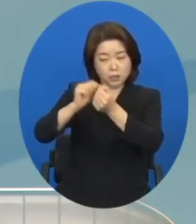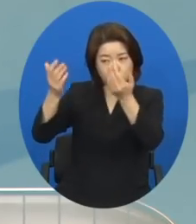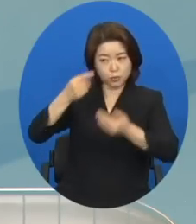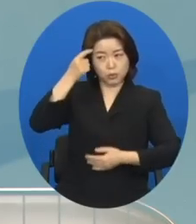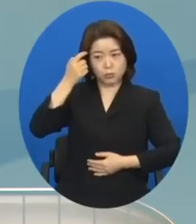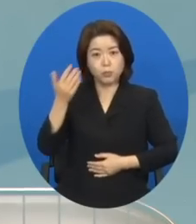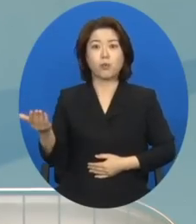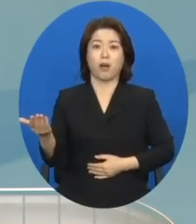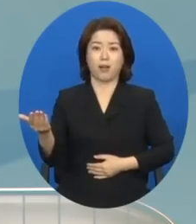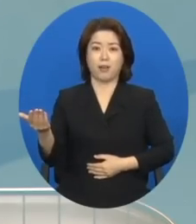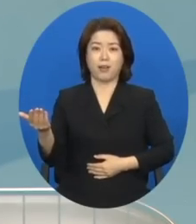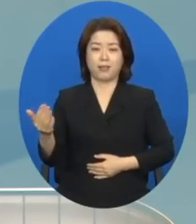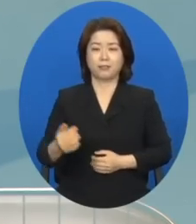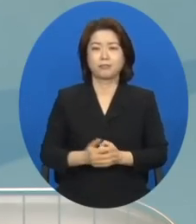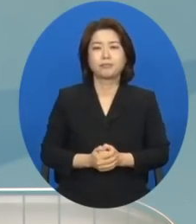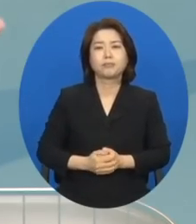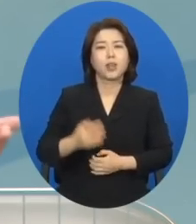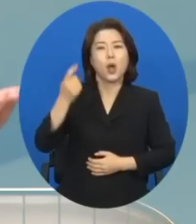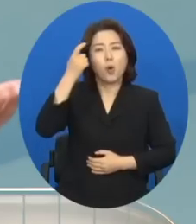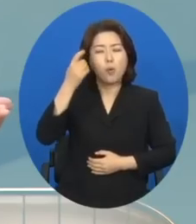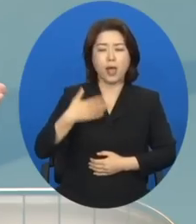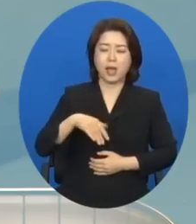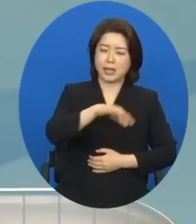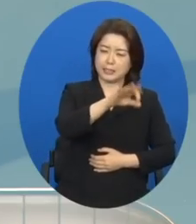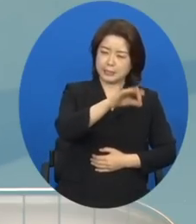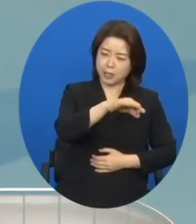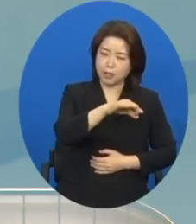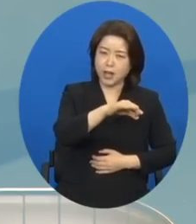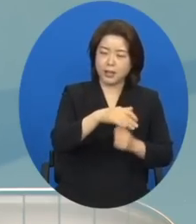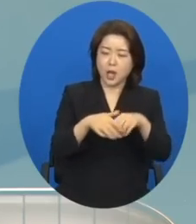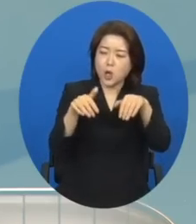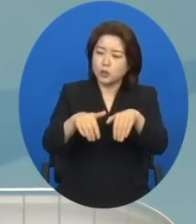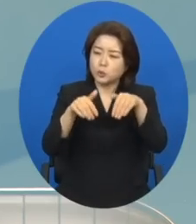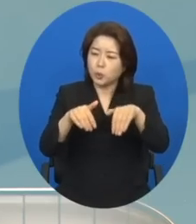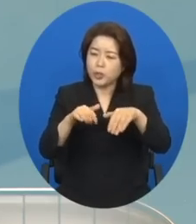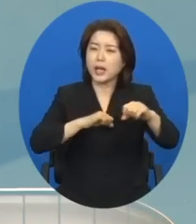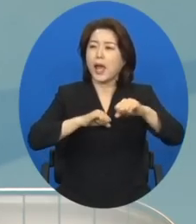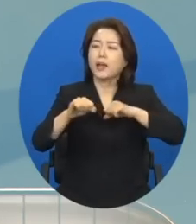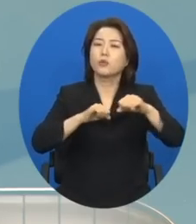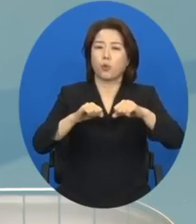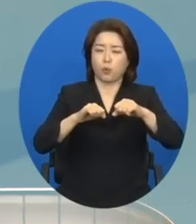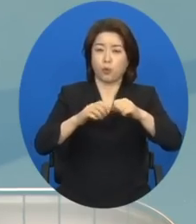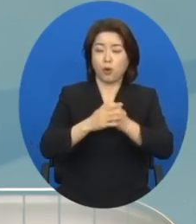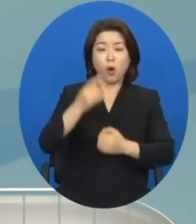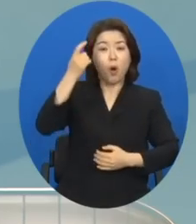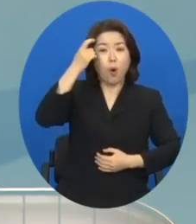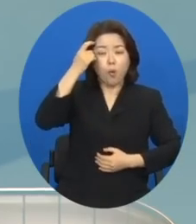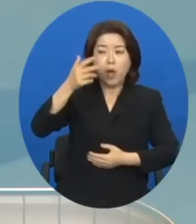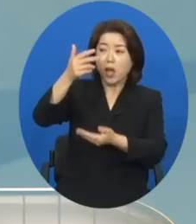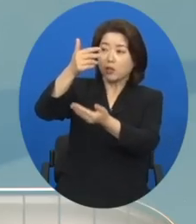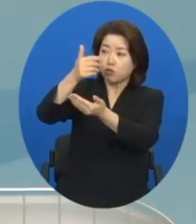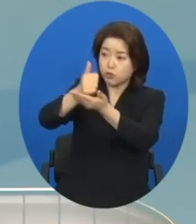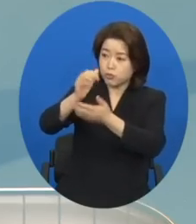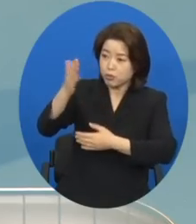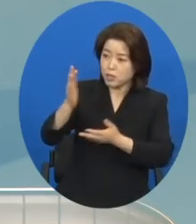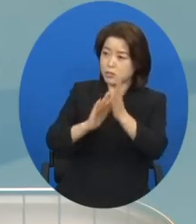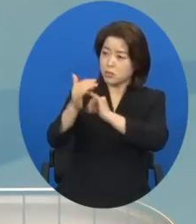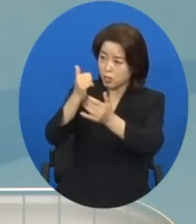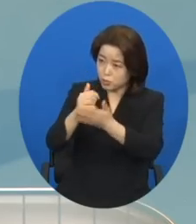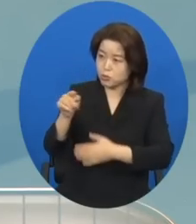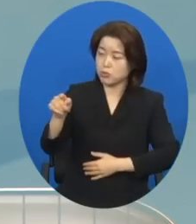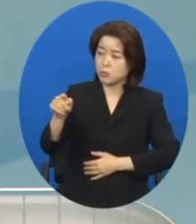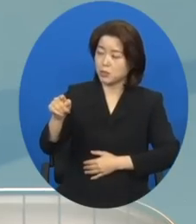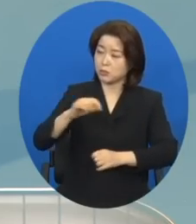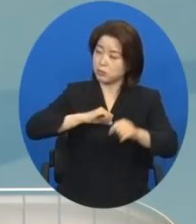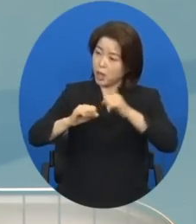라고 묻는 거죠. 왜 천한 종이나 하는 그 짓을 왜 예수님께서, 주인 대신 주님께서